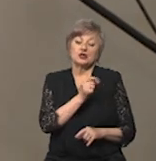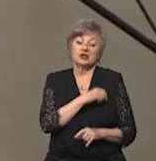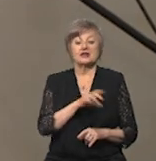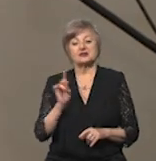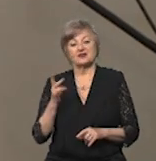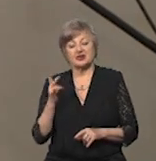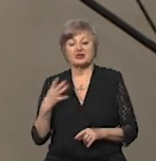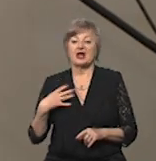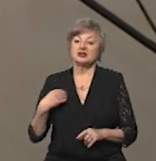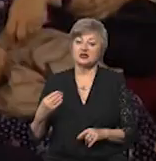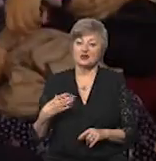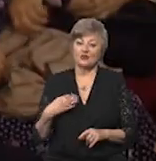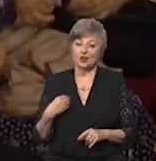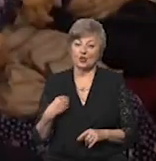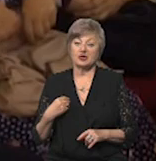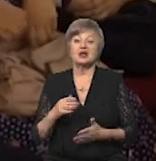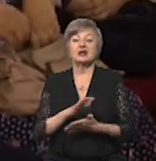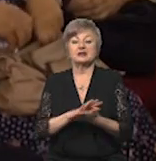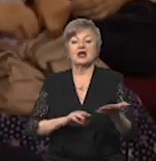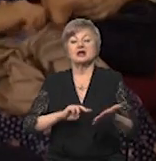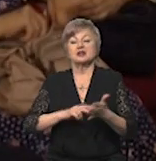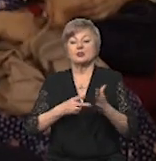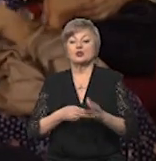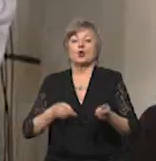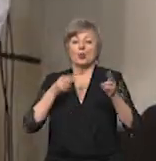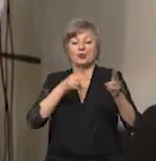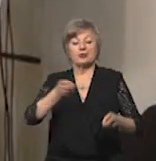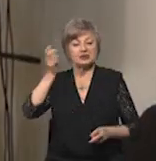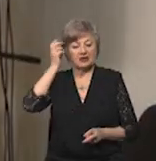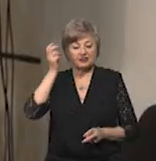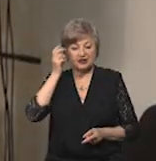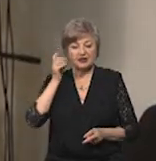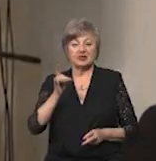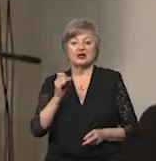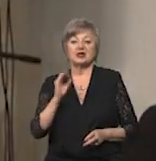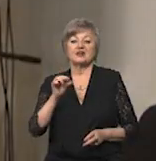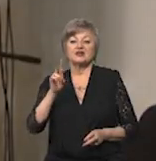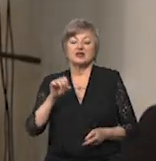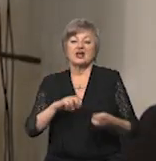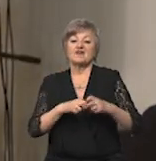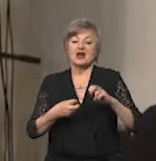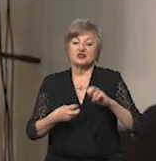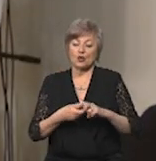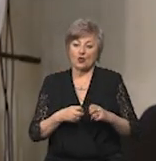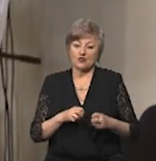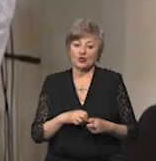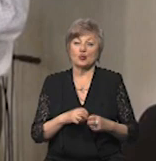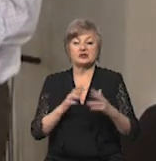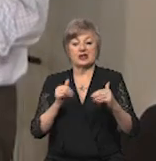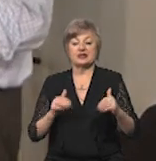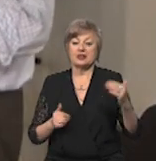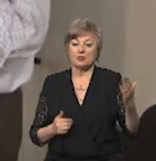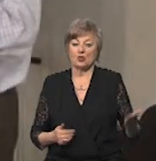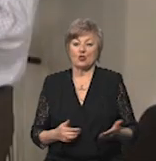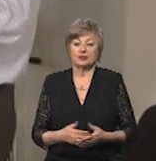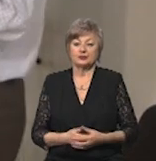Миколаєві, Львові. Далі автор планує завітати до Києва, Рівного, Івано-Франківська та Дніпра.